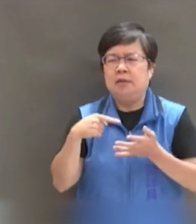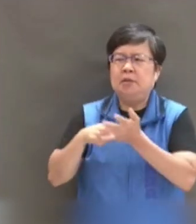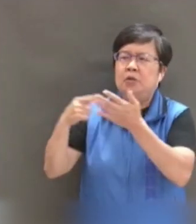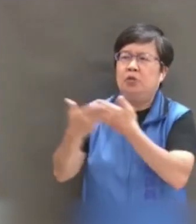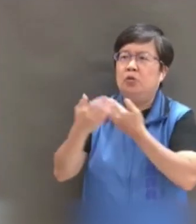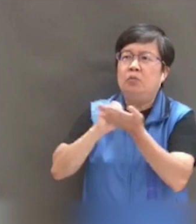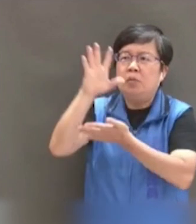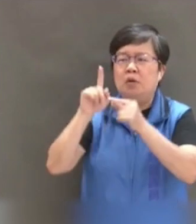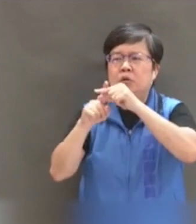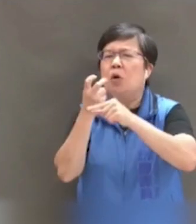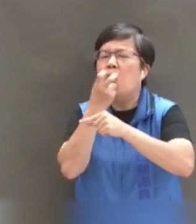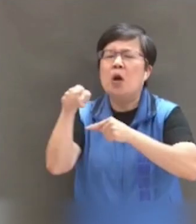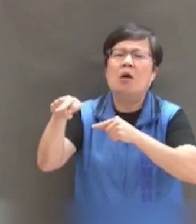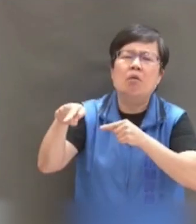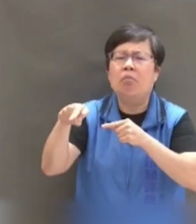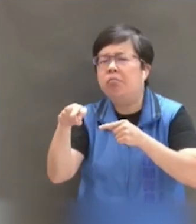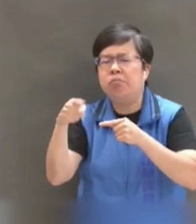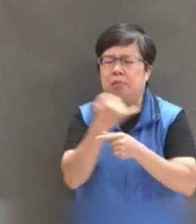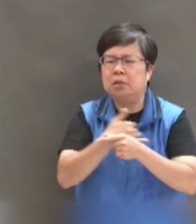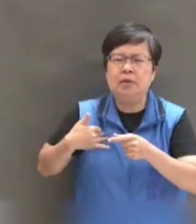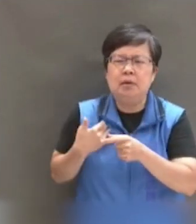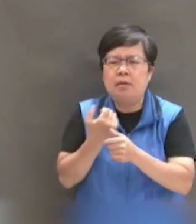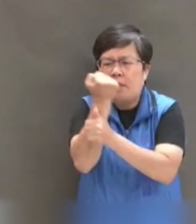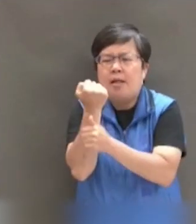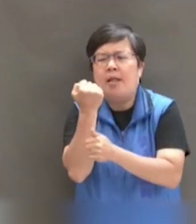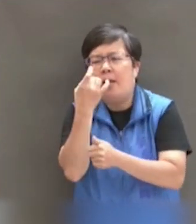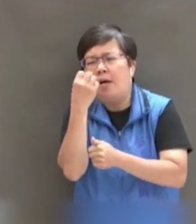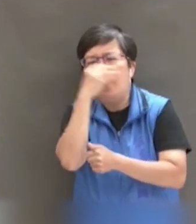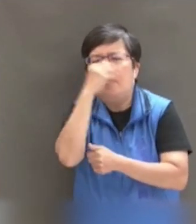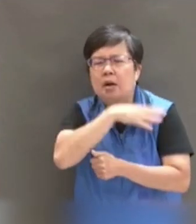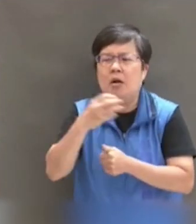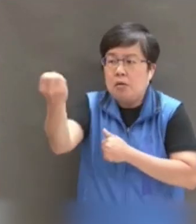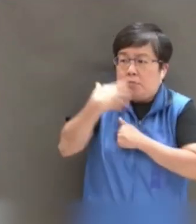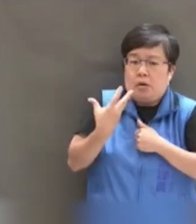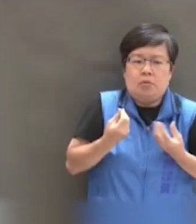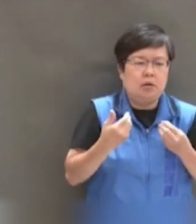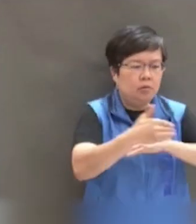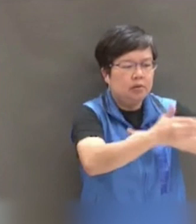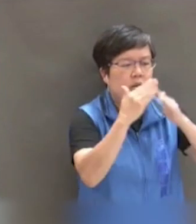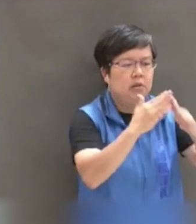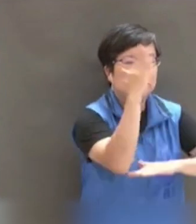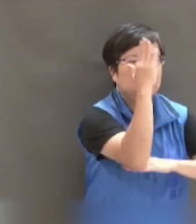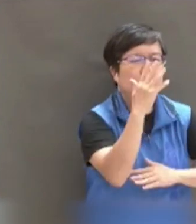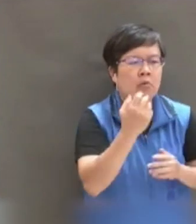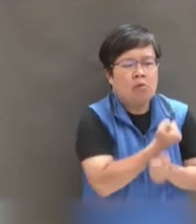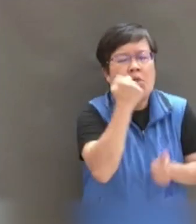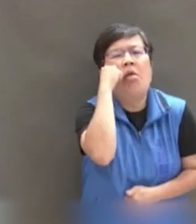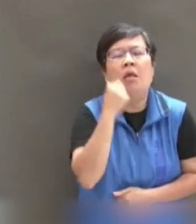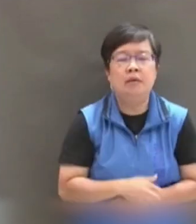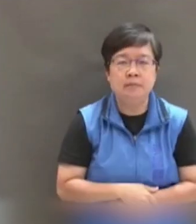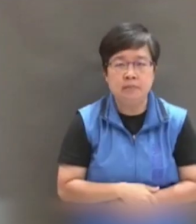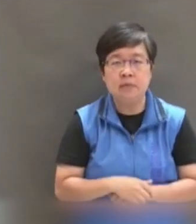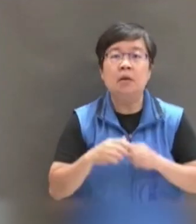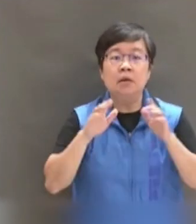中央的系统没有办法及时到我们下面，下面的执行上就变成非常的困难。不过慢慢到了今天，我相